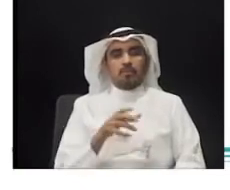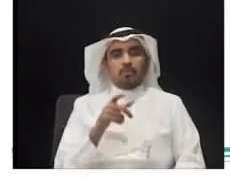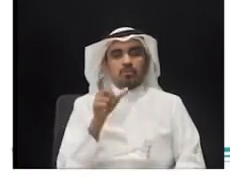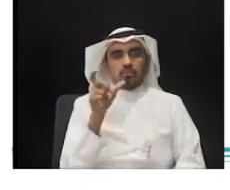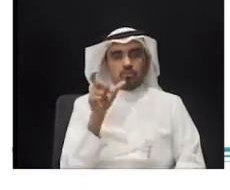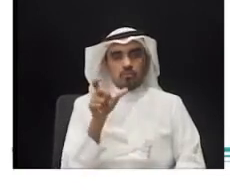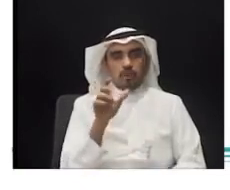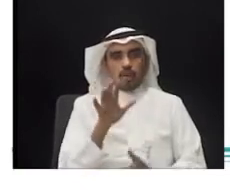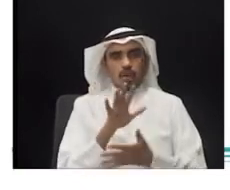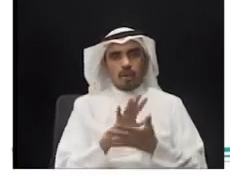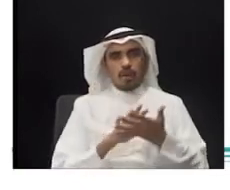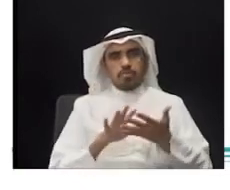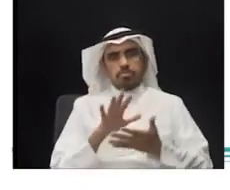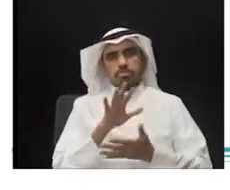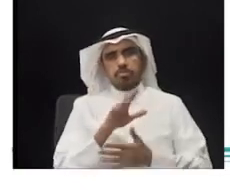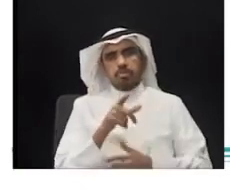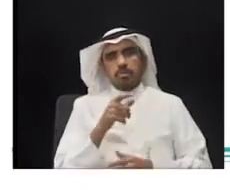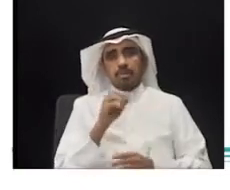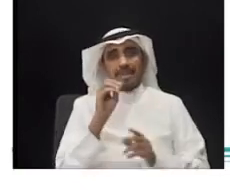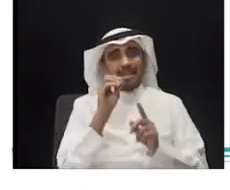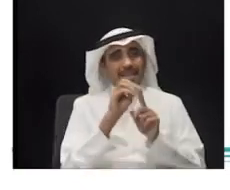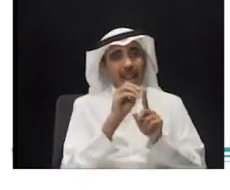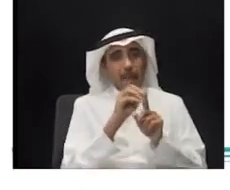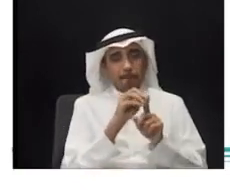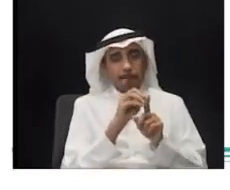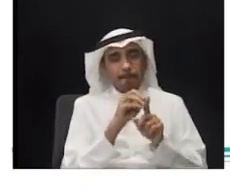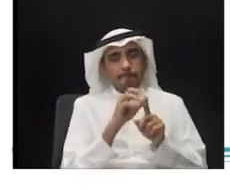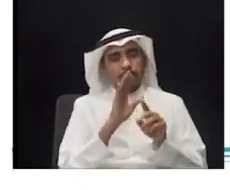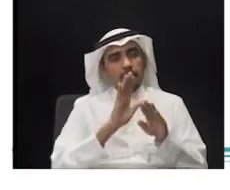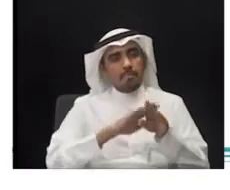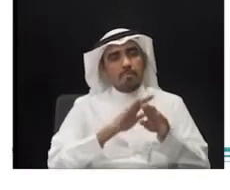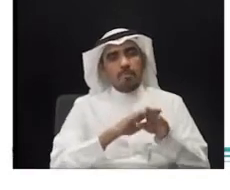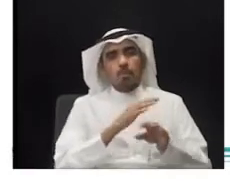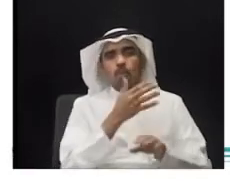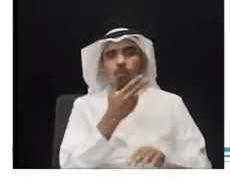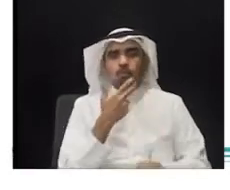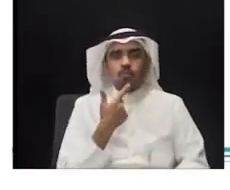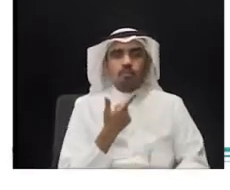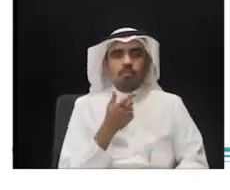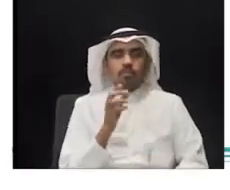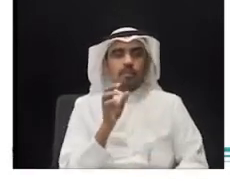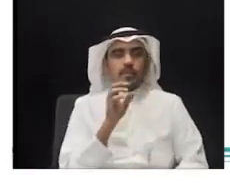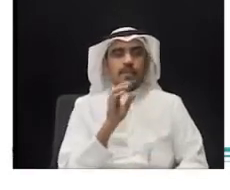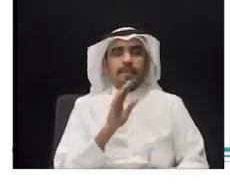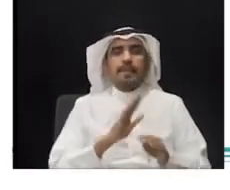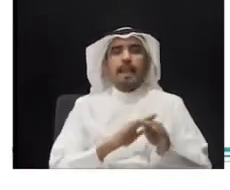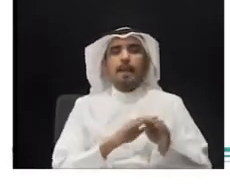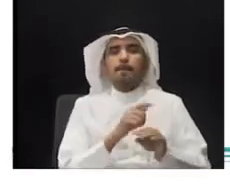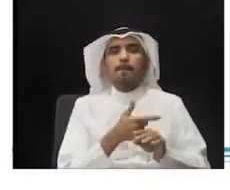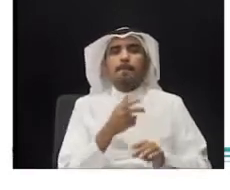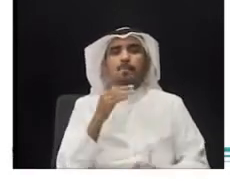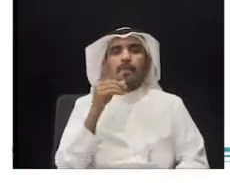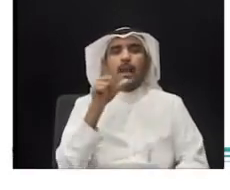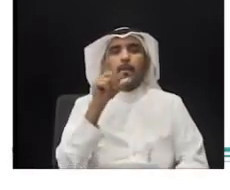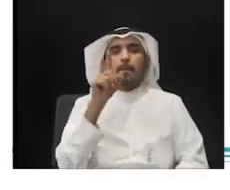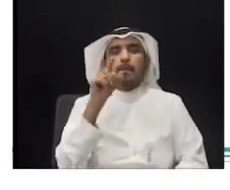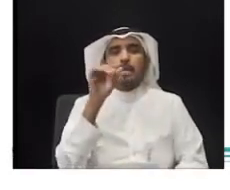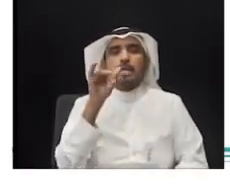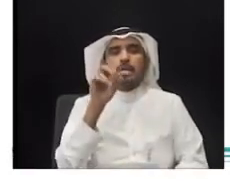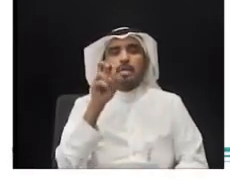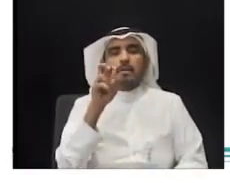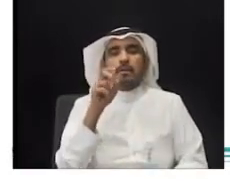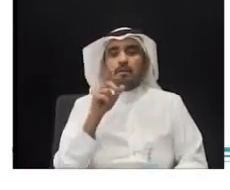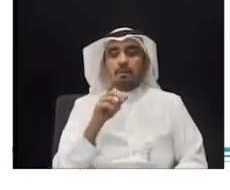الجملة الخبرية تفيد الإخبار بحصول شيء ما، أما الجملة الطلبية فإنها تفيد طلب حصول شيء، إذا كان فيها طلب تسمى